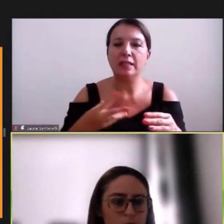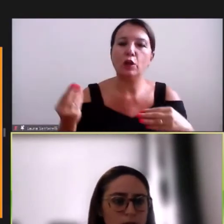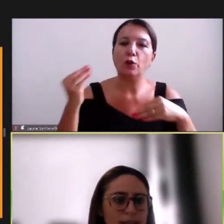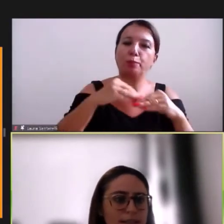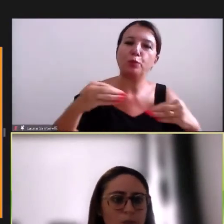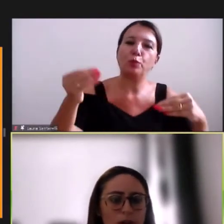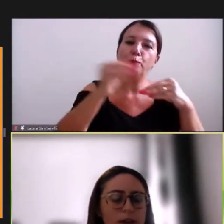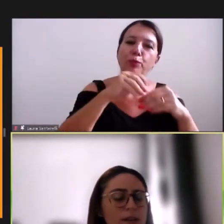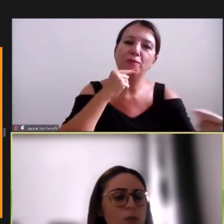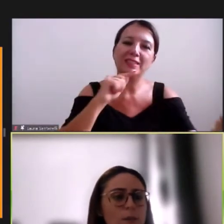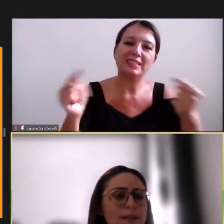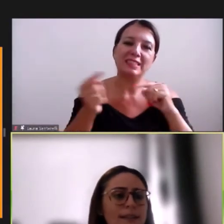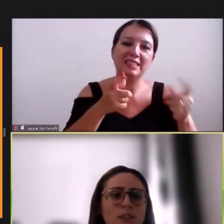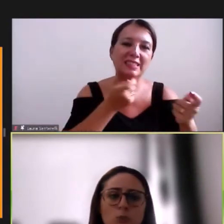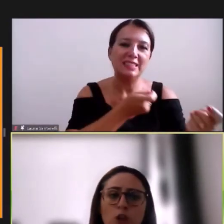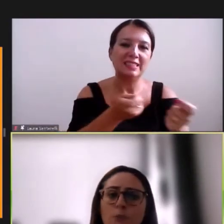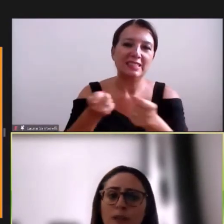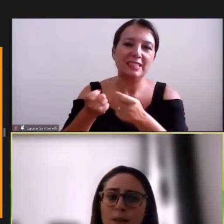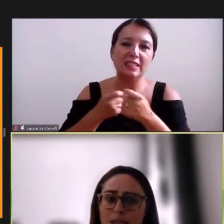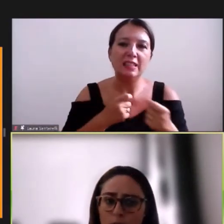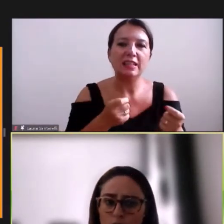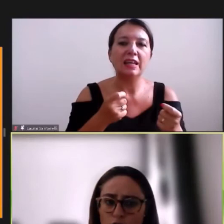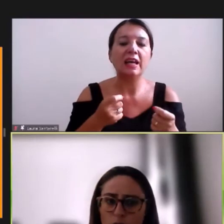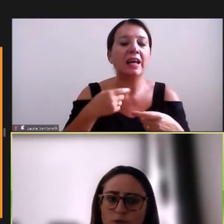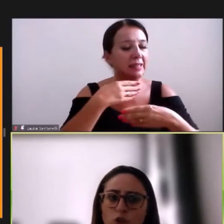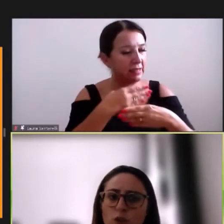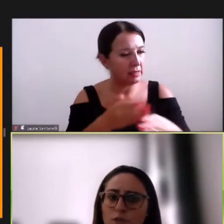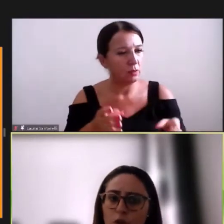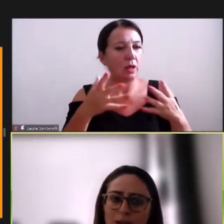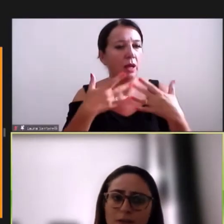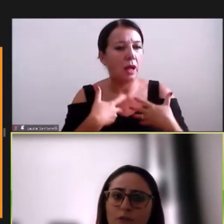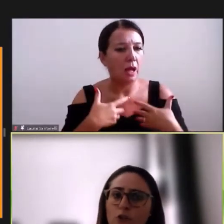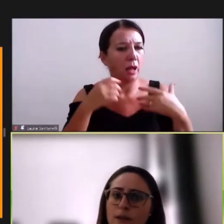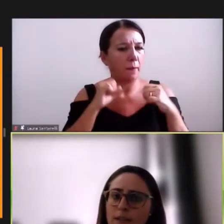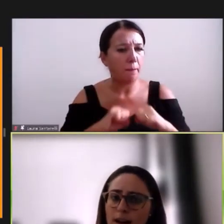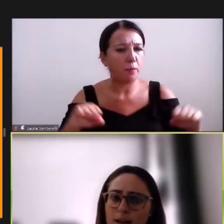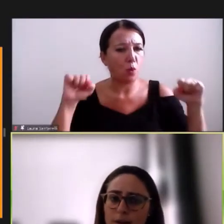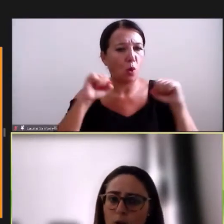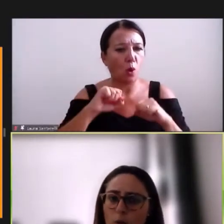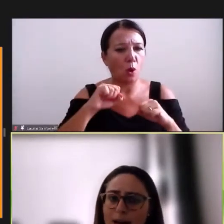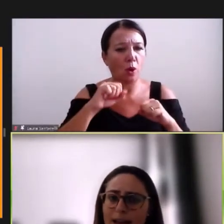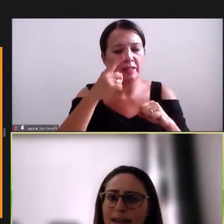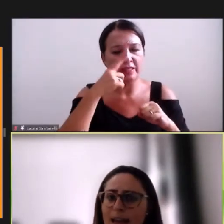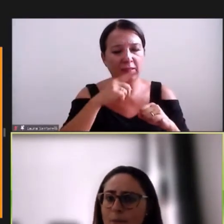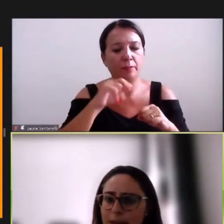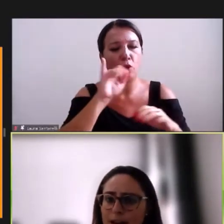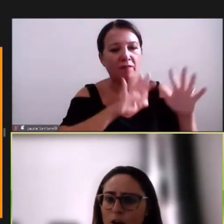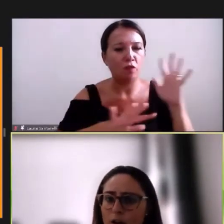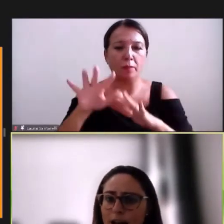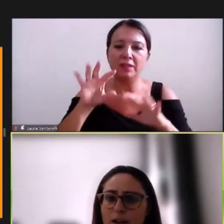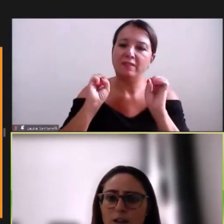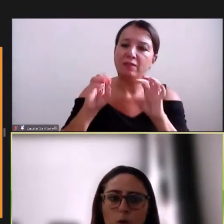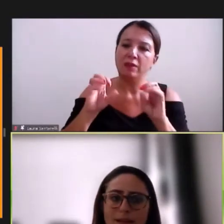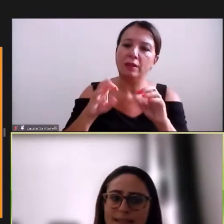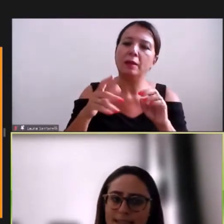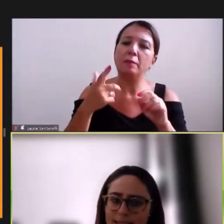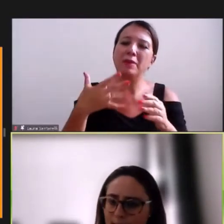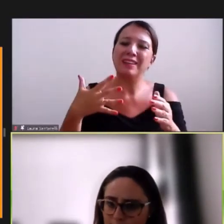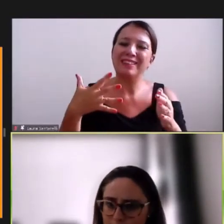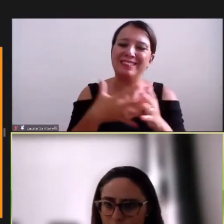la discussione di stimoli. Sicuramente il distributore potrebbe svolgere una funzione informativa e formativa per colmare i gap che ancora